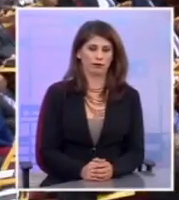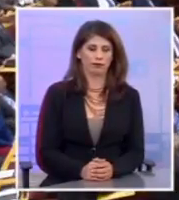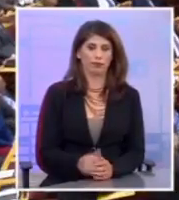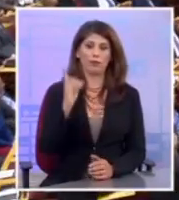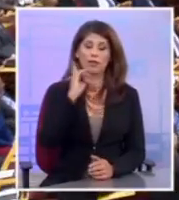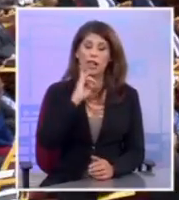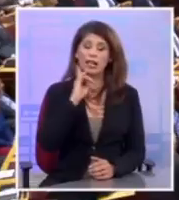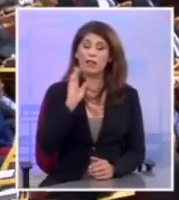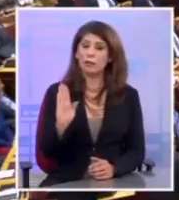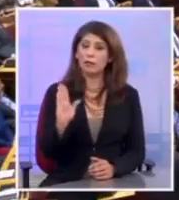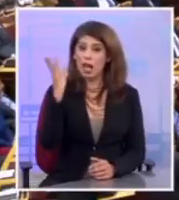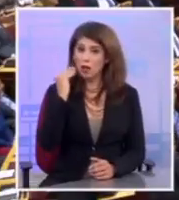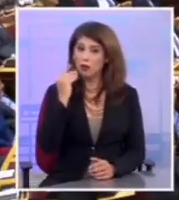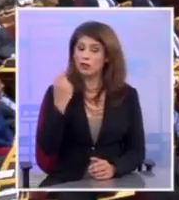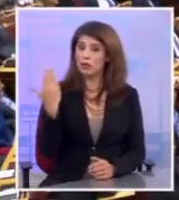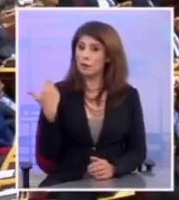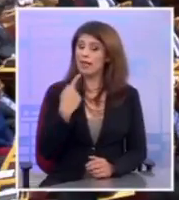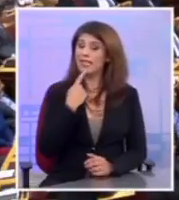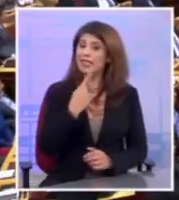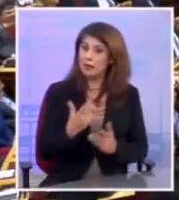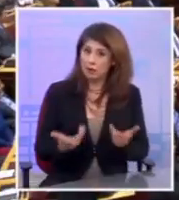Ακούσατε προηγούμενα τι υπόθηκαν.